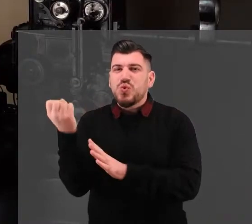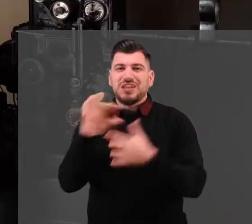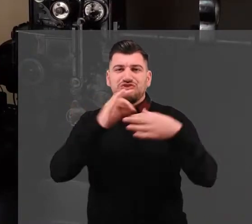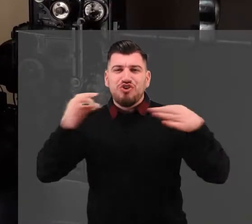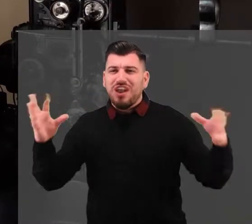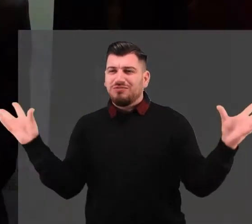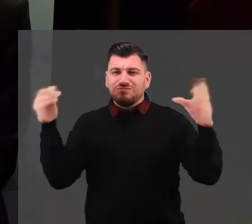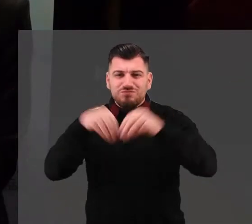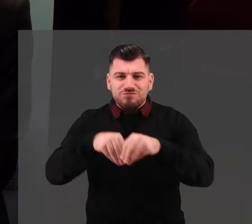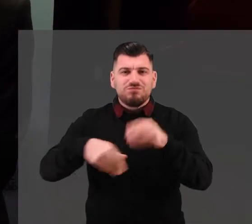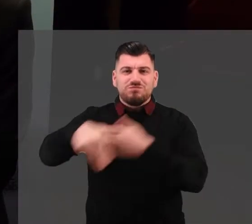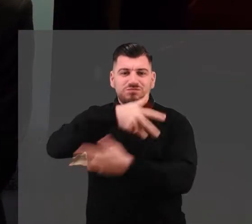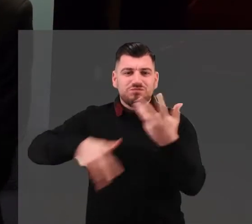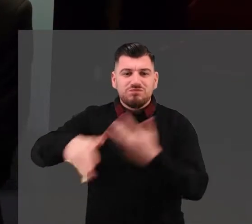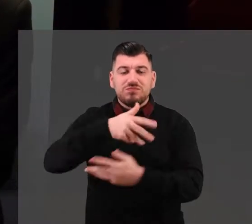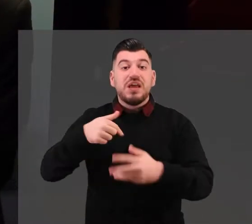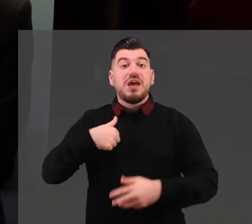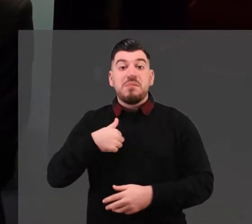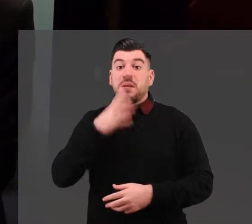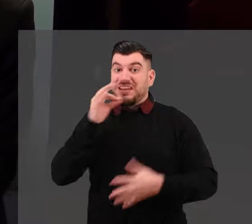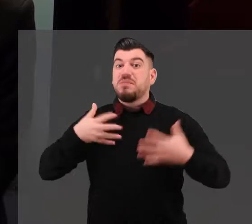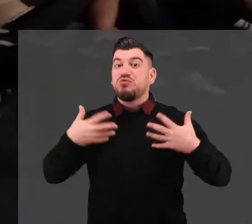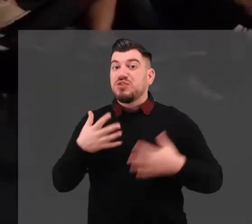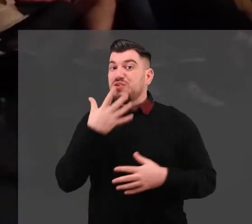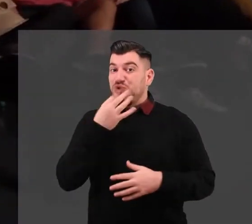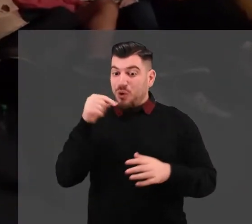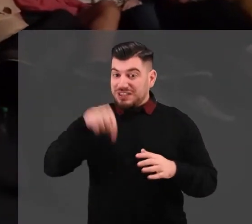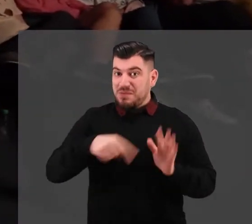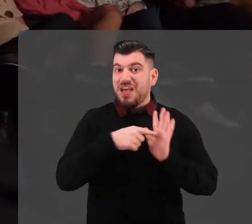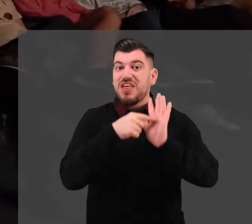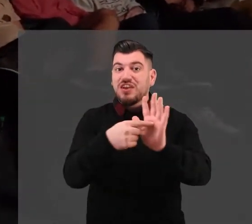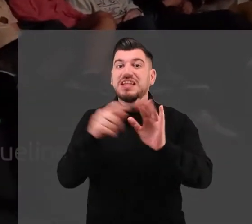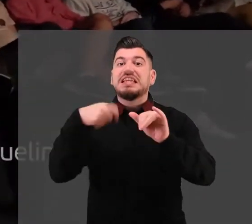being neighbors. And I'm excited because they're going to show my movie tonight.